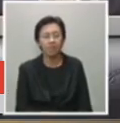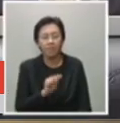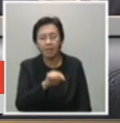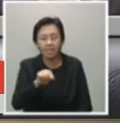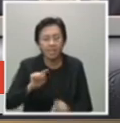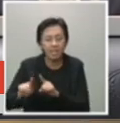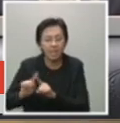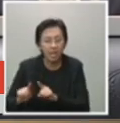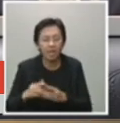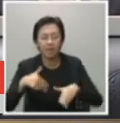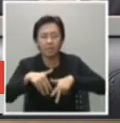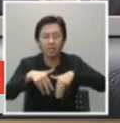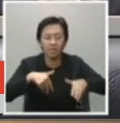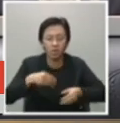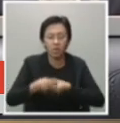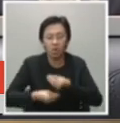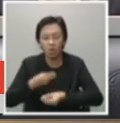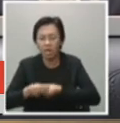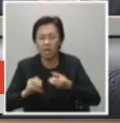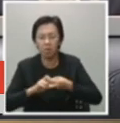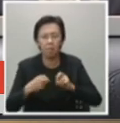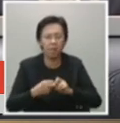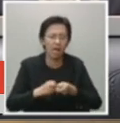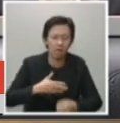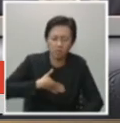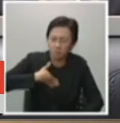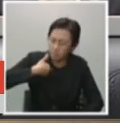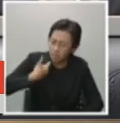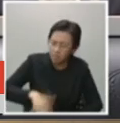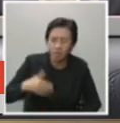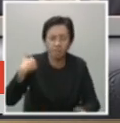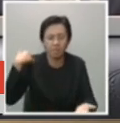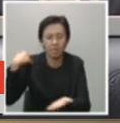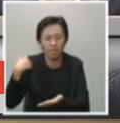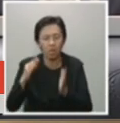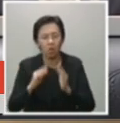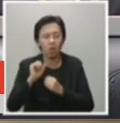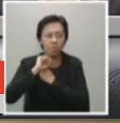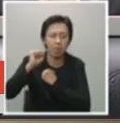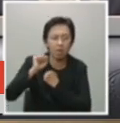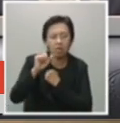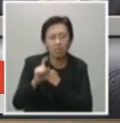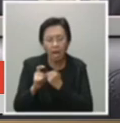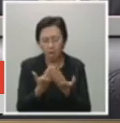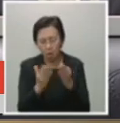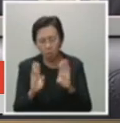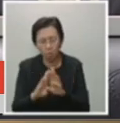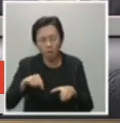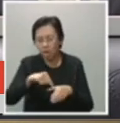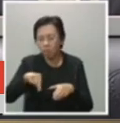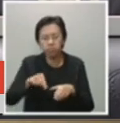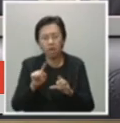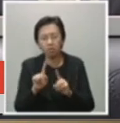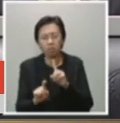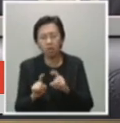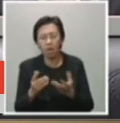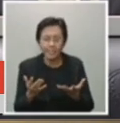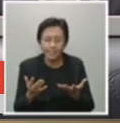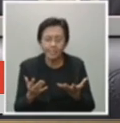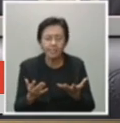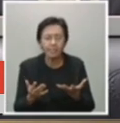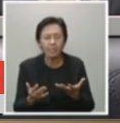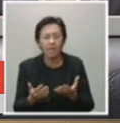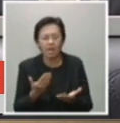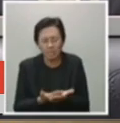แม่ค้าประชาชนก็ลำบากกันทุกหย่อมย่าคนฆ่าตัวตายกันยกครอบครัวการใช้จ่ายก็เป็นไปด้วยความ